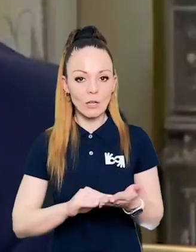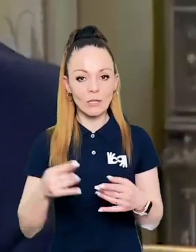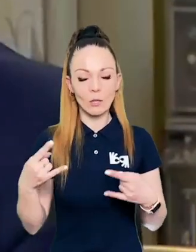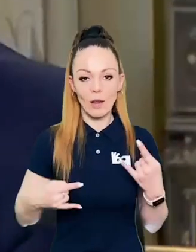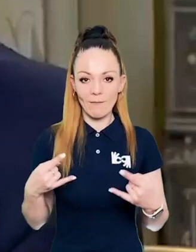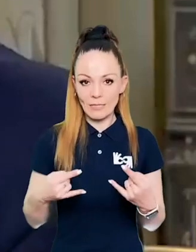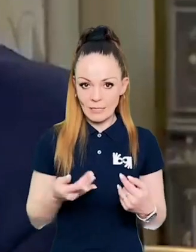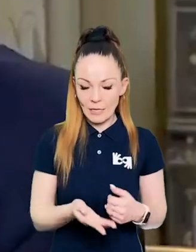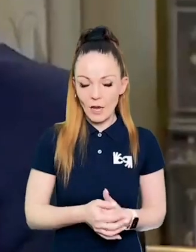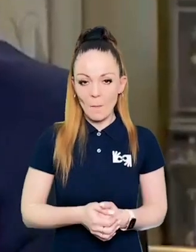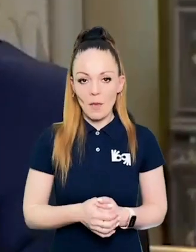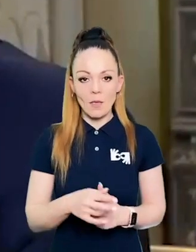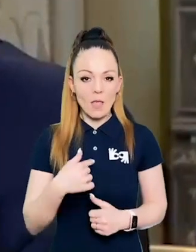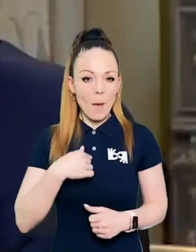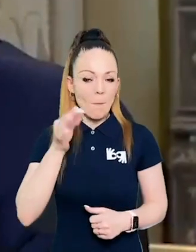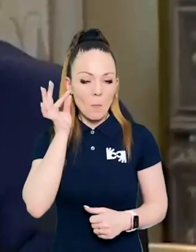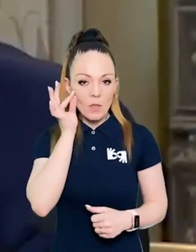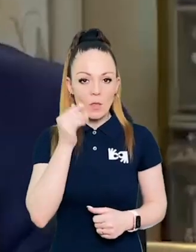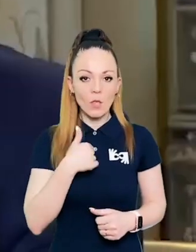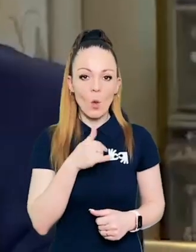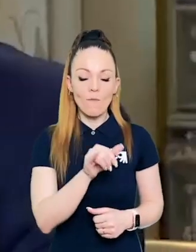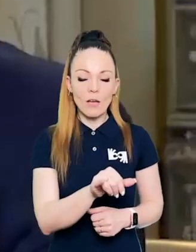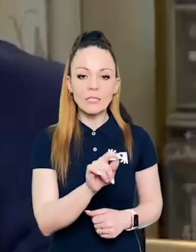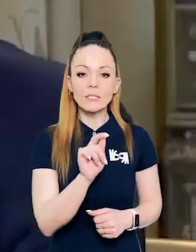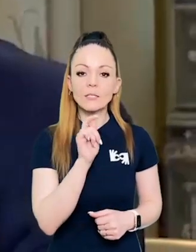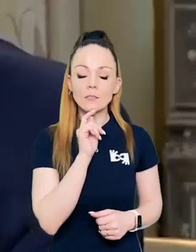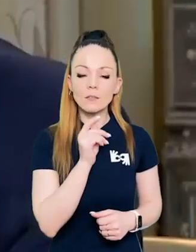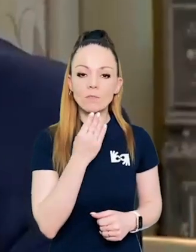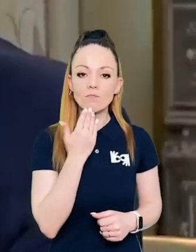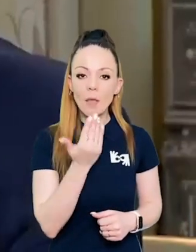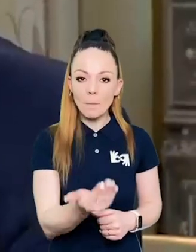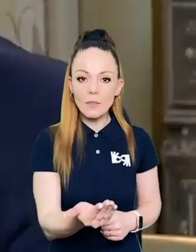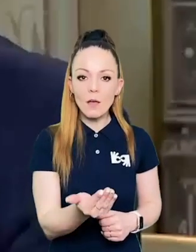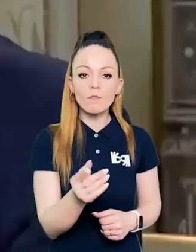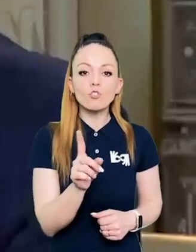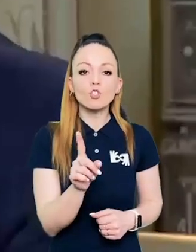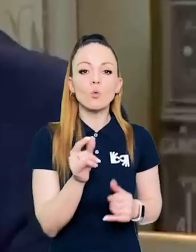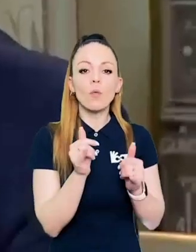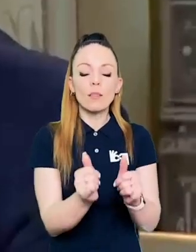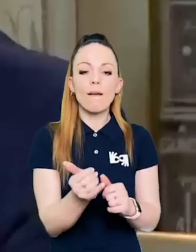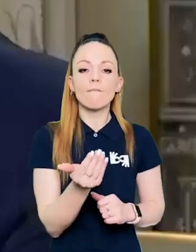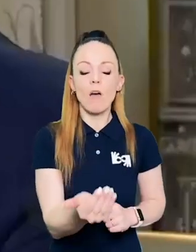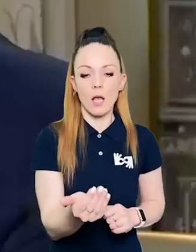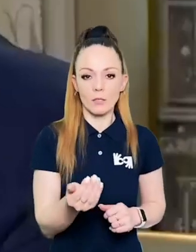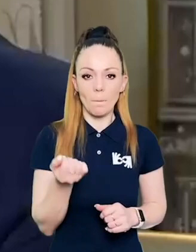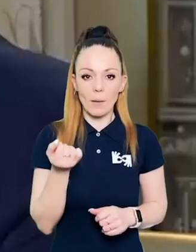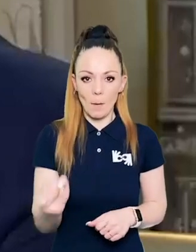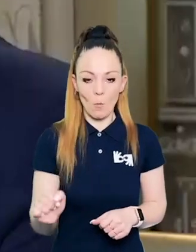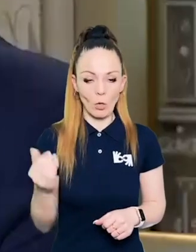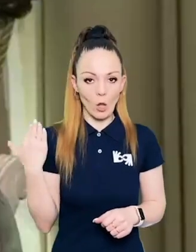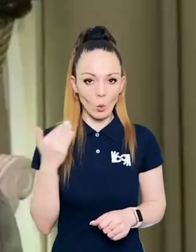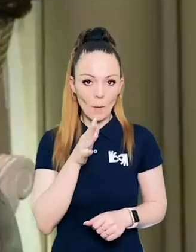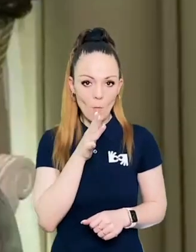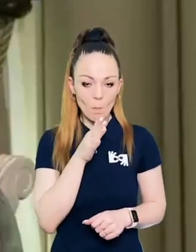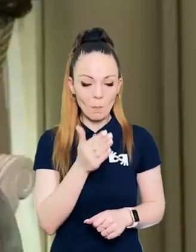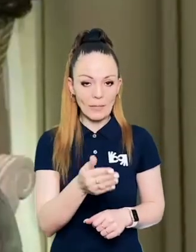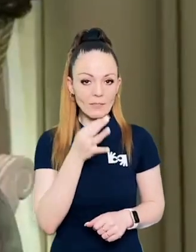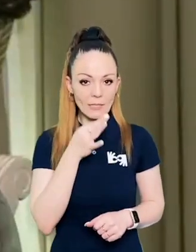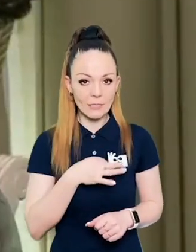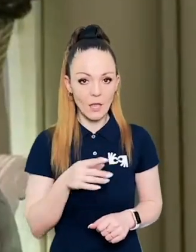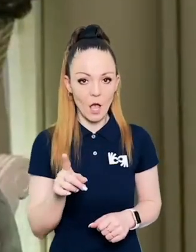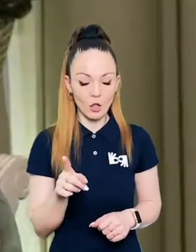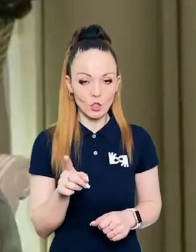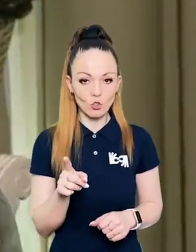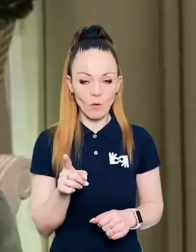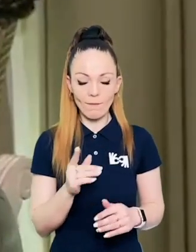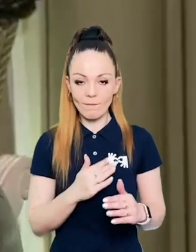українськими журналістами-телевізійниками, і я пам'ятаю, я запитав про те, що для вас перемога на той момент була. Ви